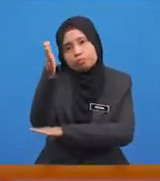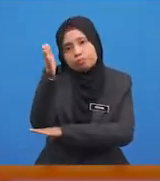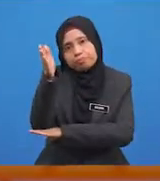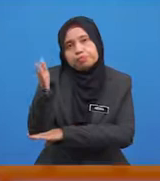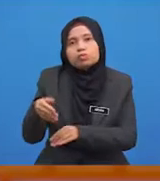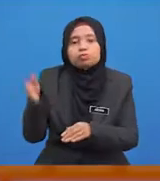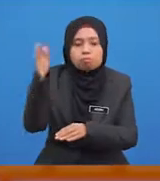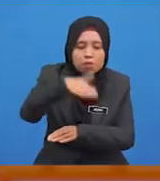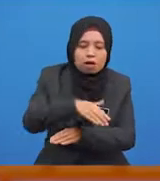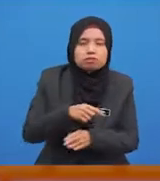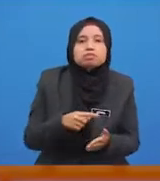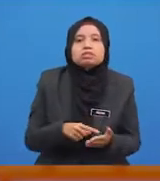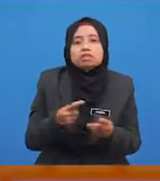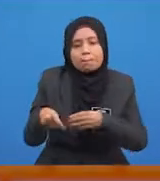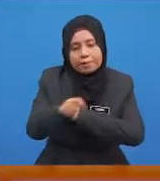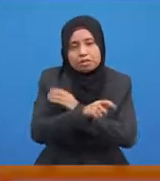permainan.